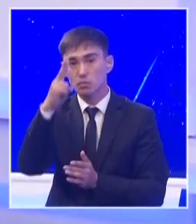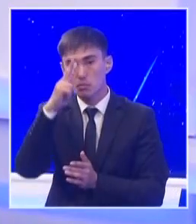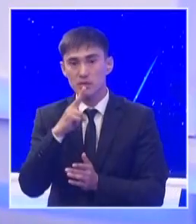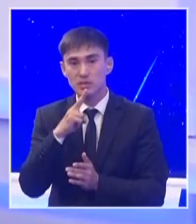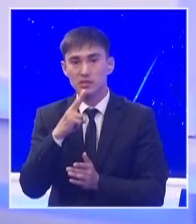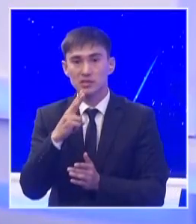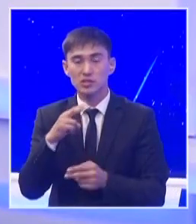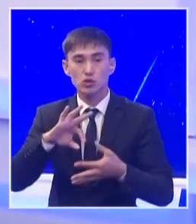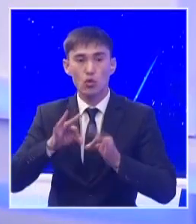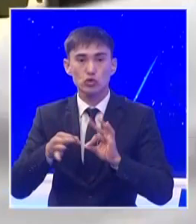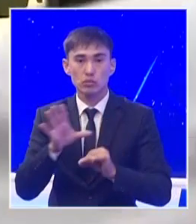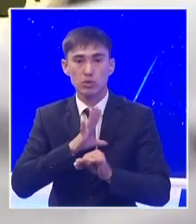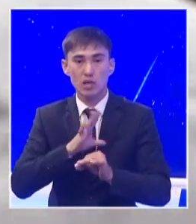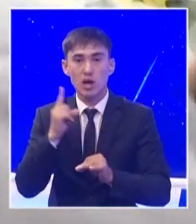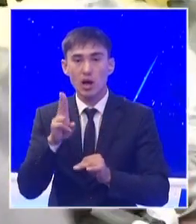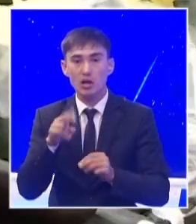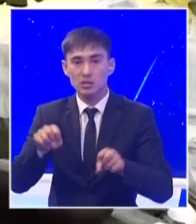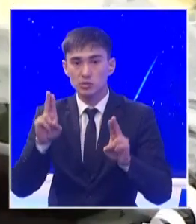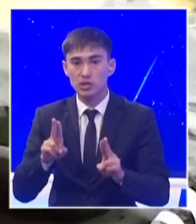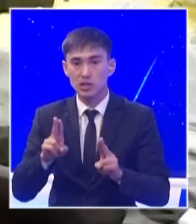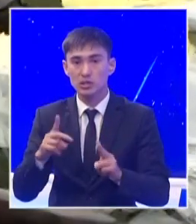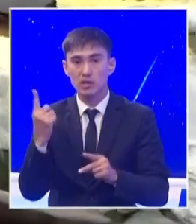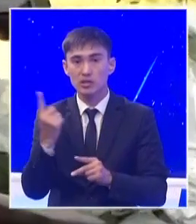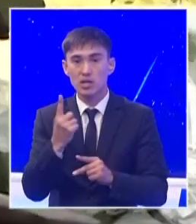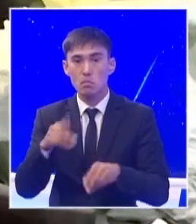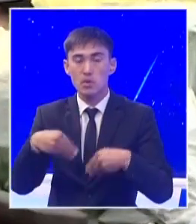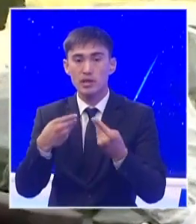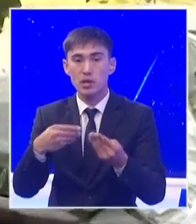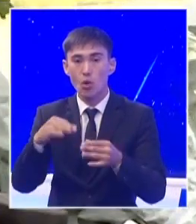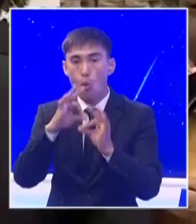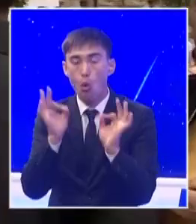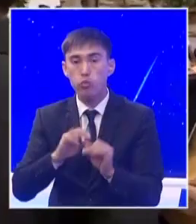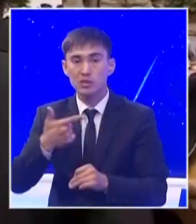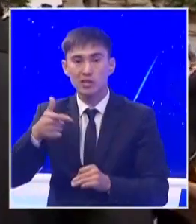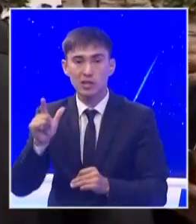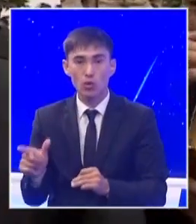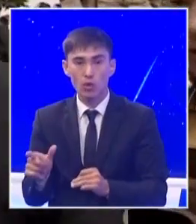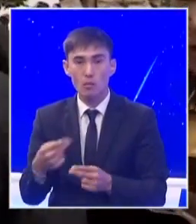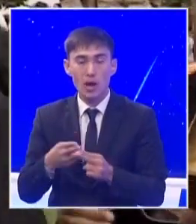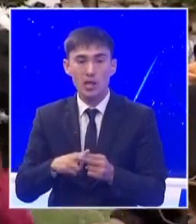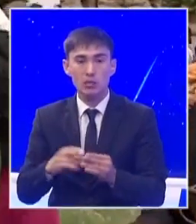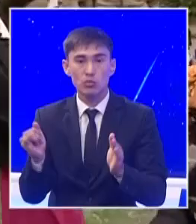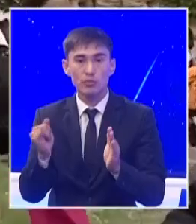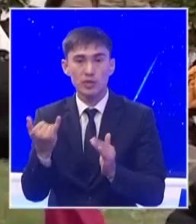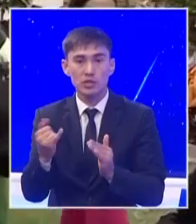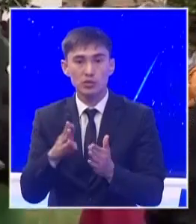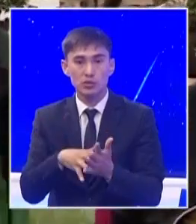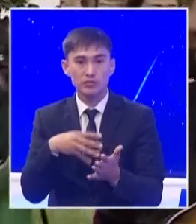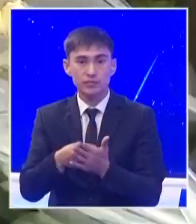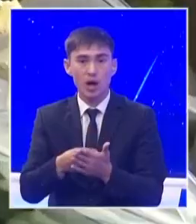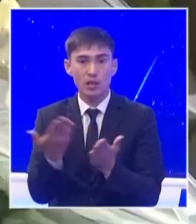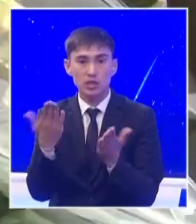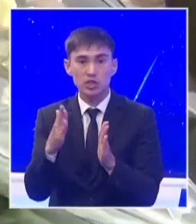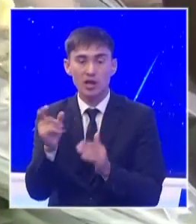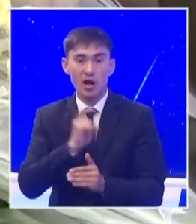Самым сложным было, как отмечают специалисты, однозначно передать образ героя. Поэтому символично, что для отражения